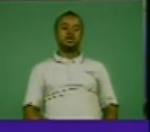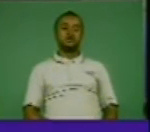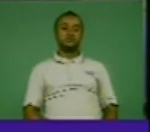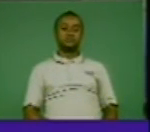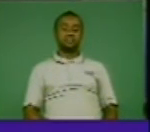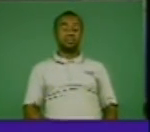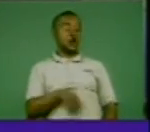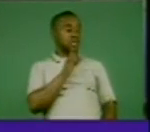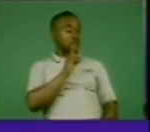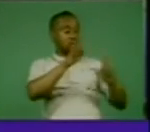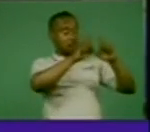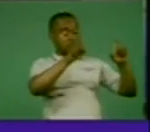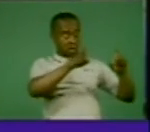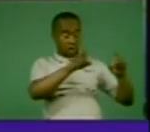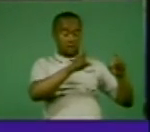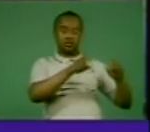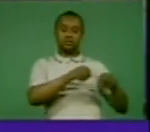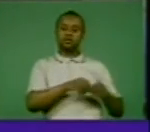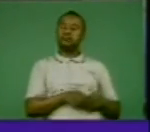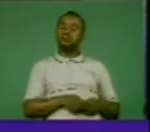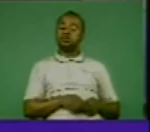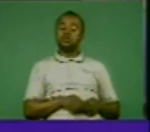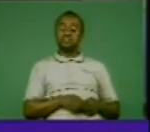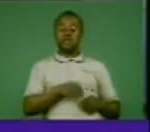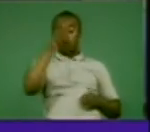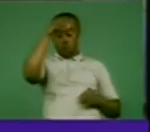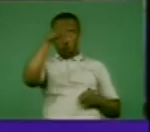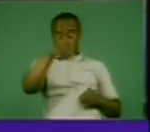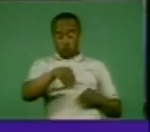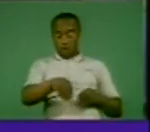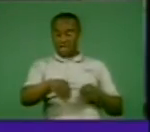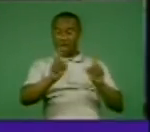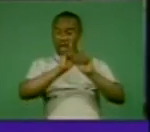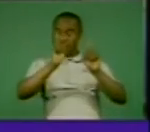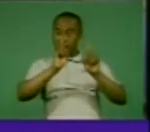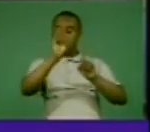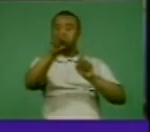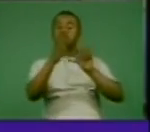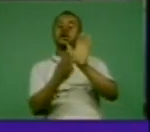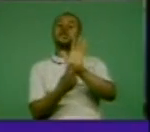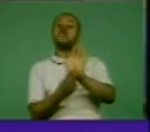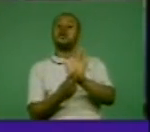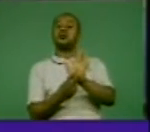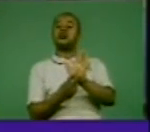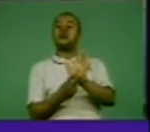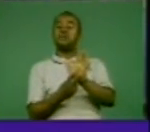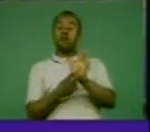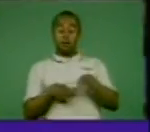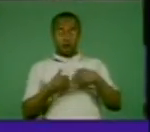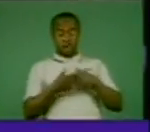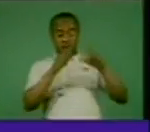kwa kila ibara. Kura za hapana zilikuwa ni kura 7 isipokuwa ibara ya